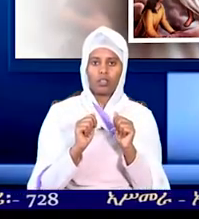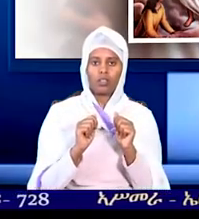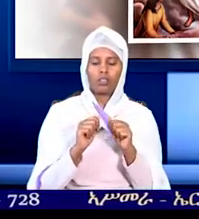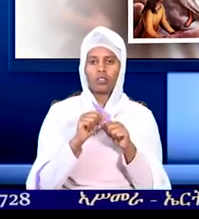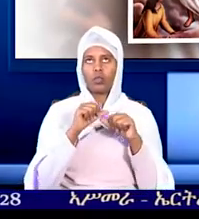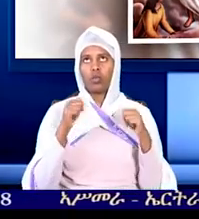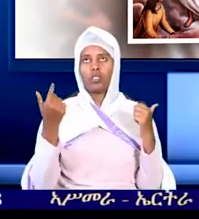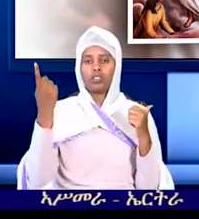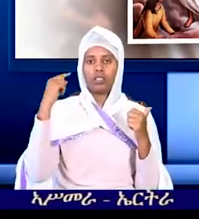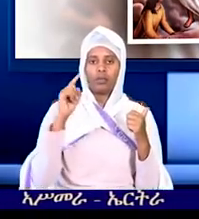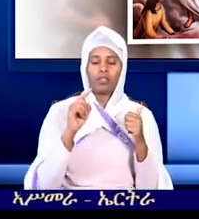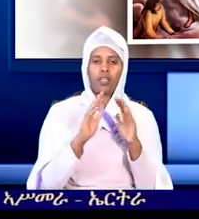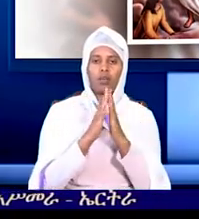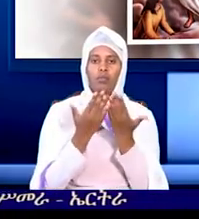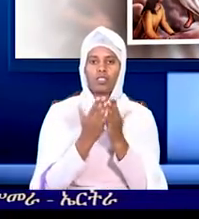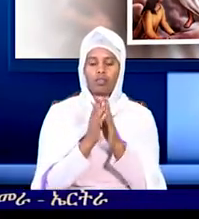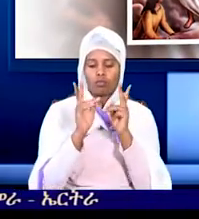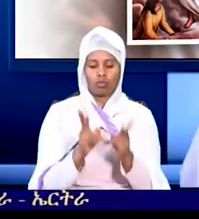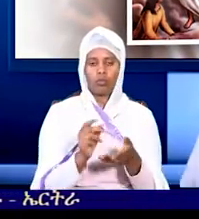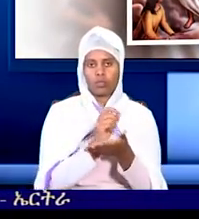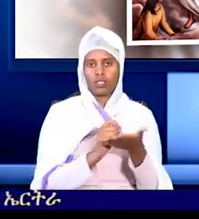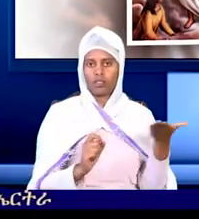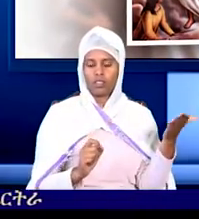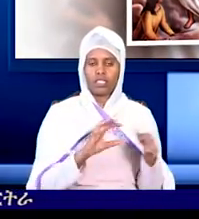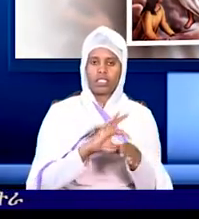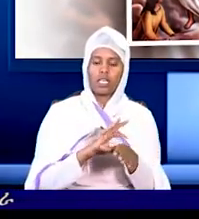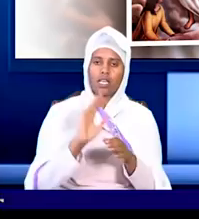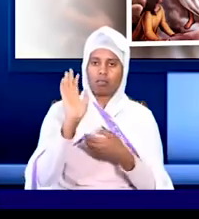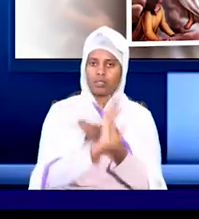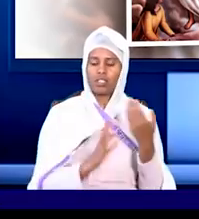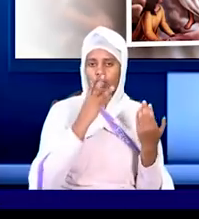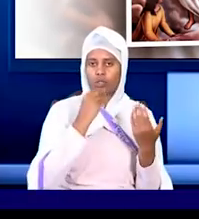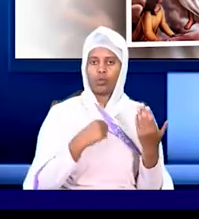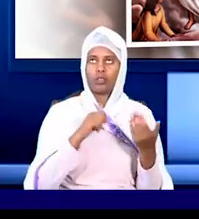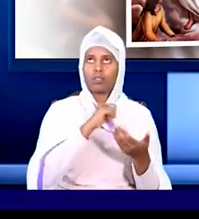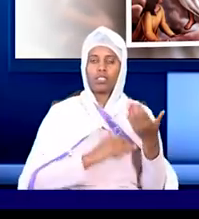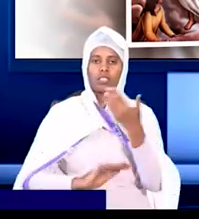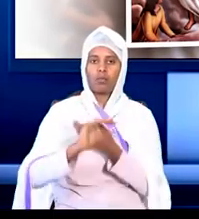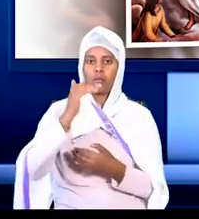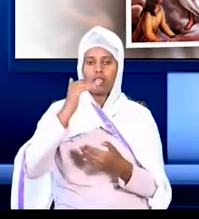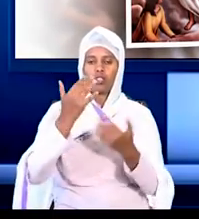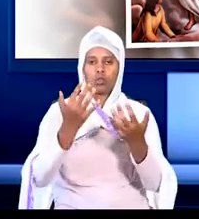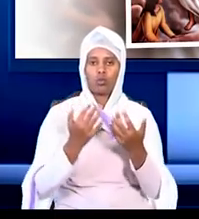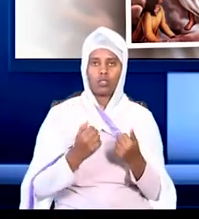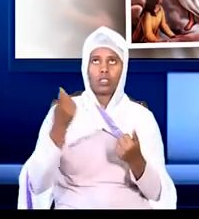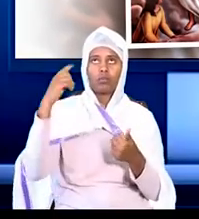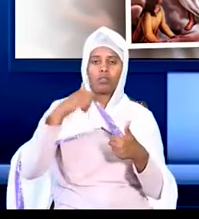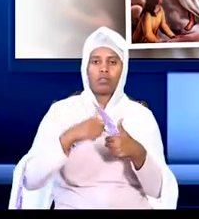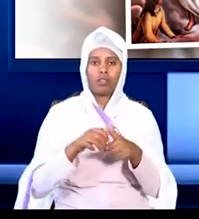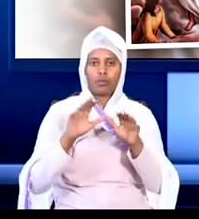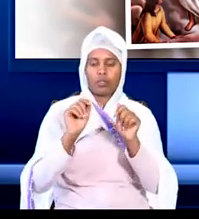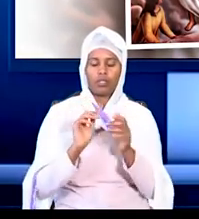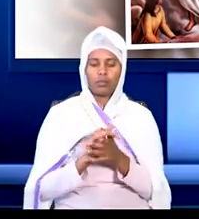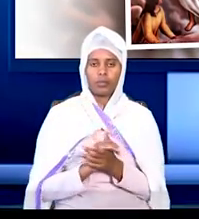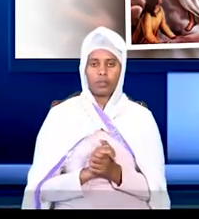ندصلنا يا ندصوعنا يا ام مصحف حيوت مزغيبو نسغانا محرت لنفسنا دما منت سمات